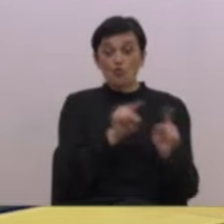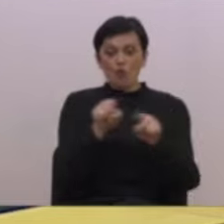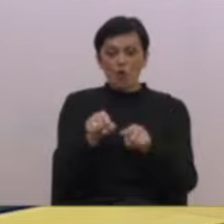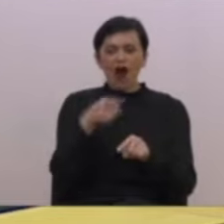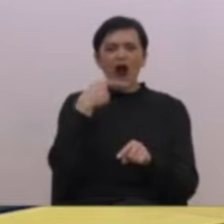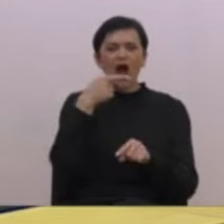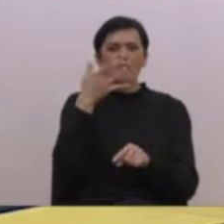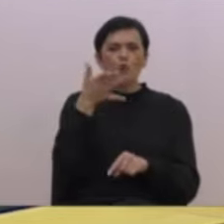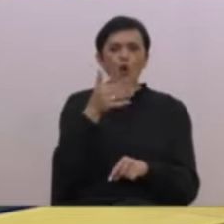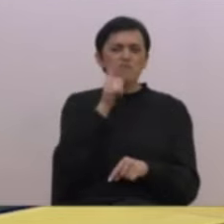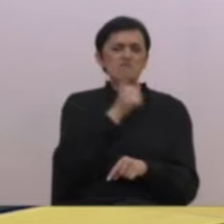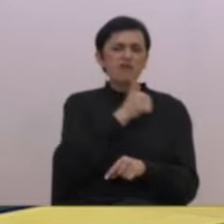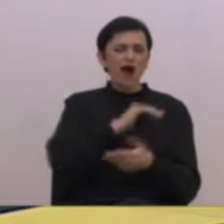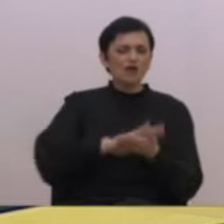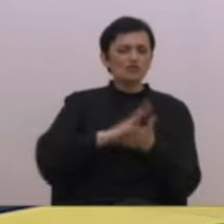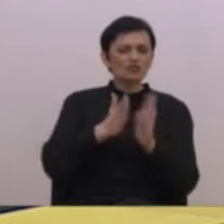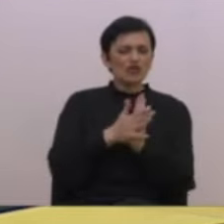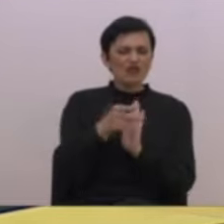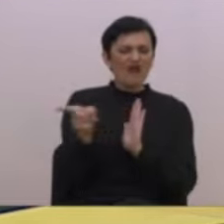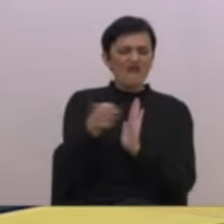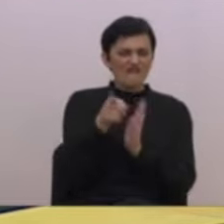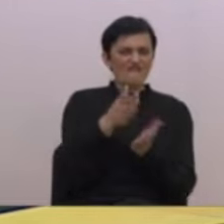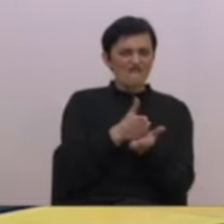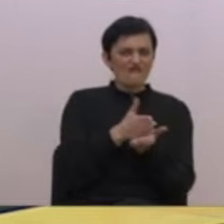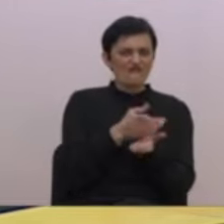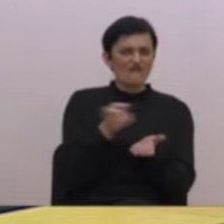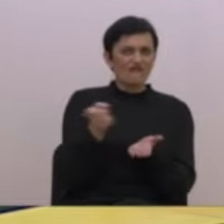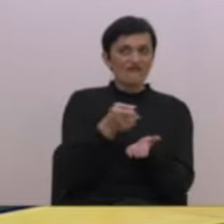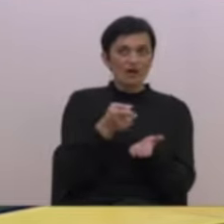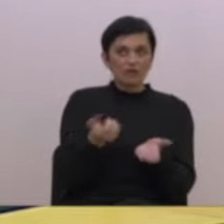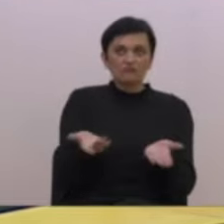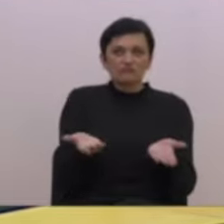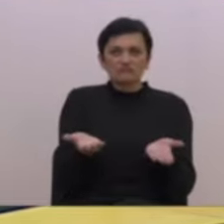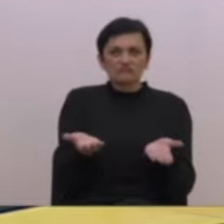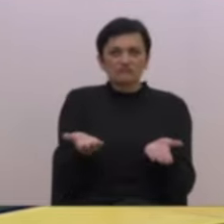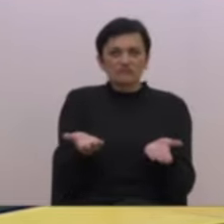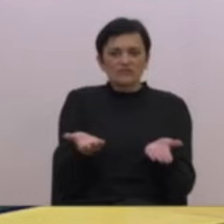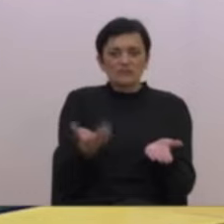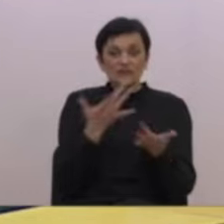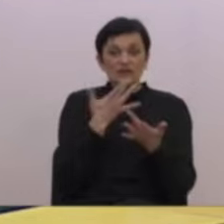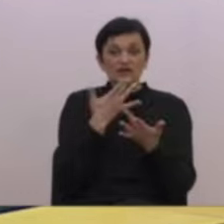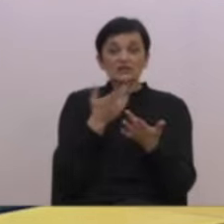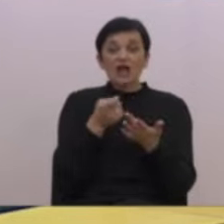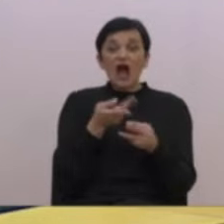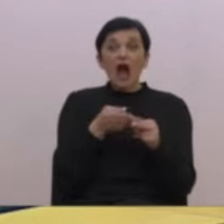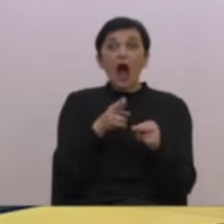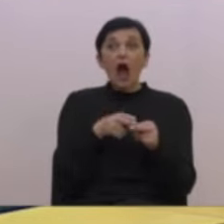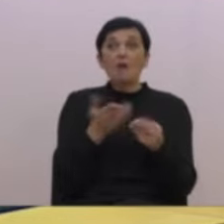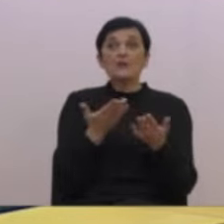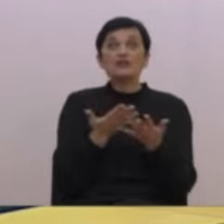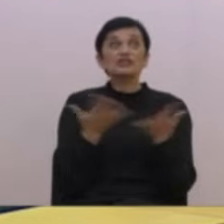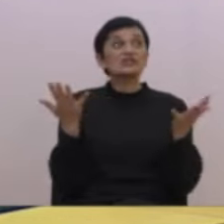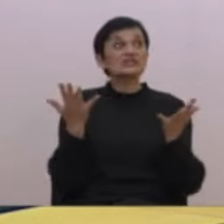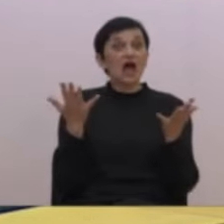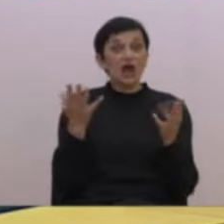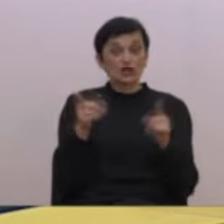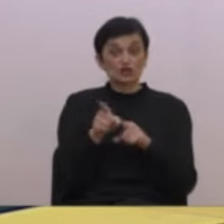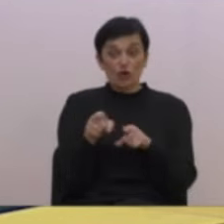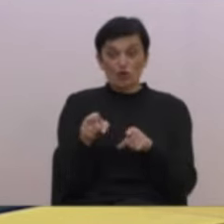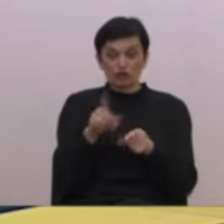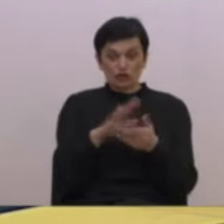რაღაცა ფარული შეთანხმება გაქვთ. რა ვიცი, ამაზე საჯარო შეთანხმება ამ პარლამენტში თუ ყოფილა,